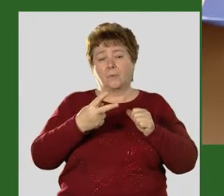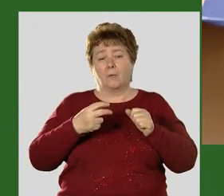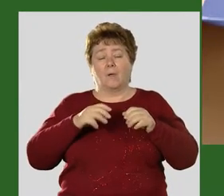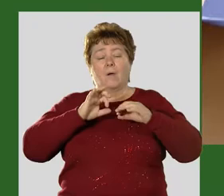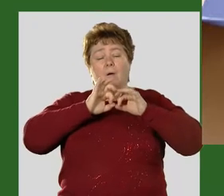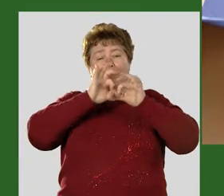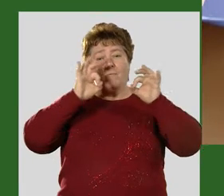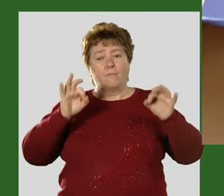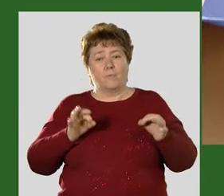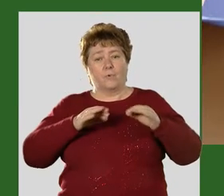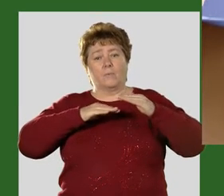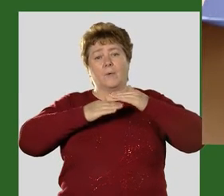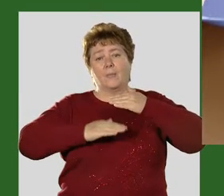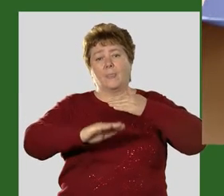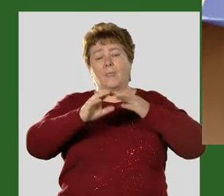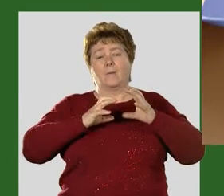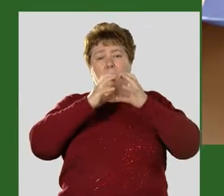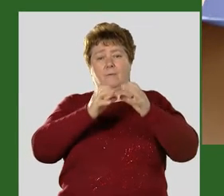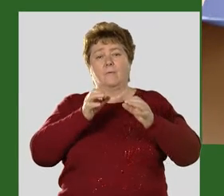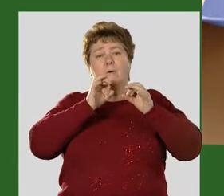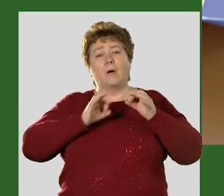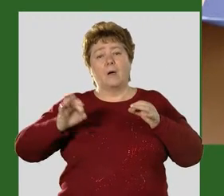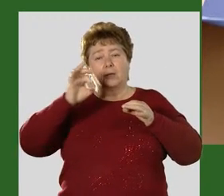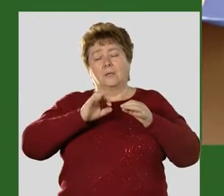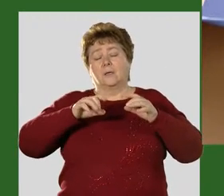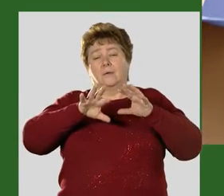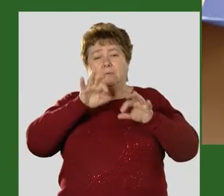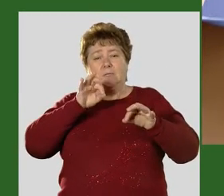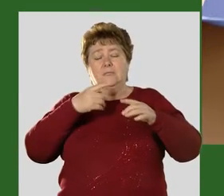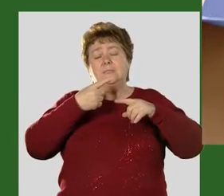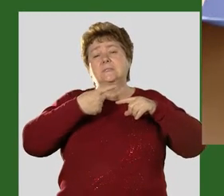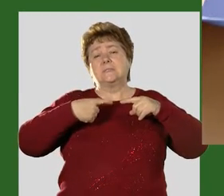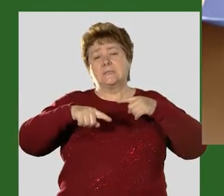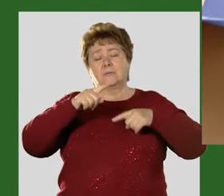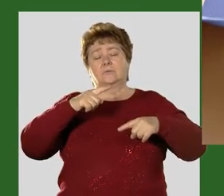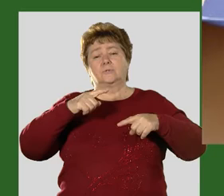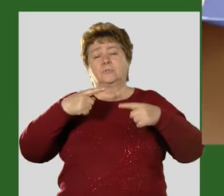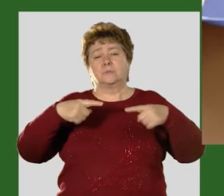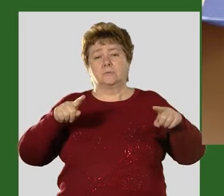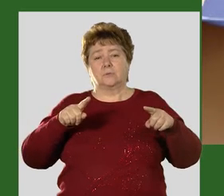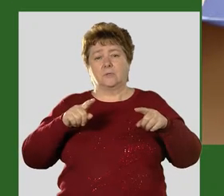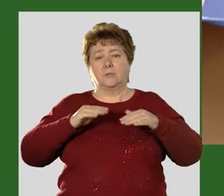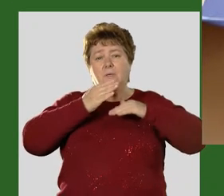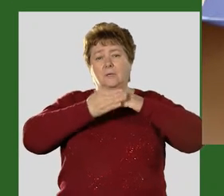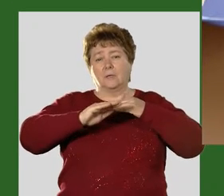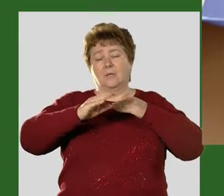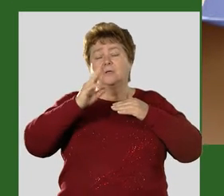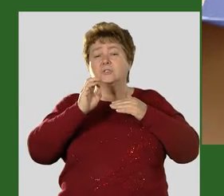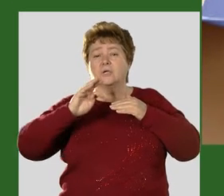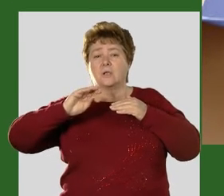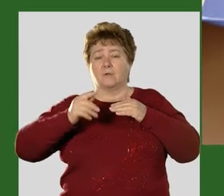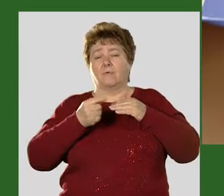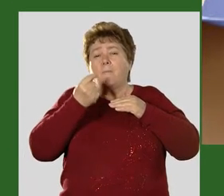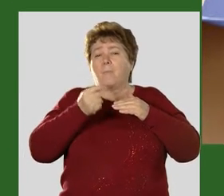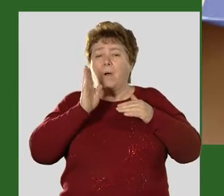В формах дна Мирового океана выделяют следующие виды рельефа. Шельф или